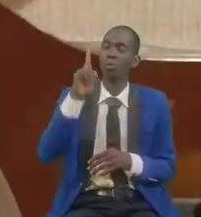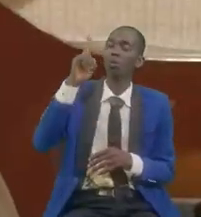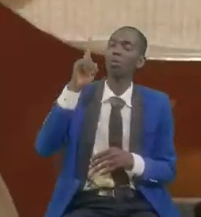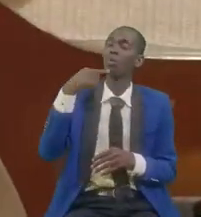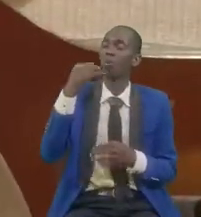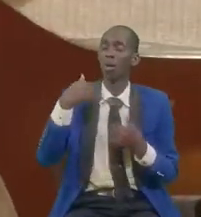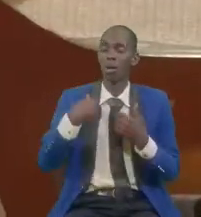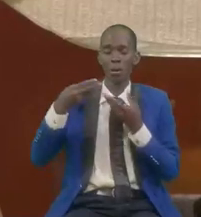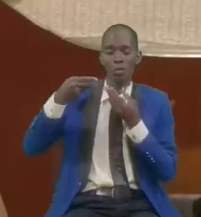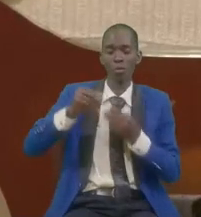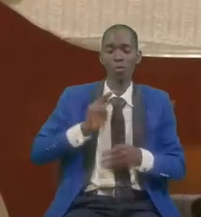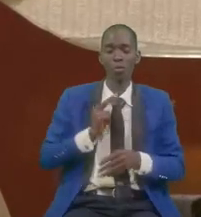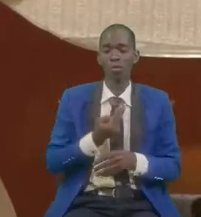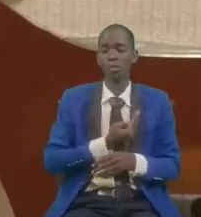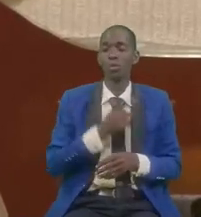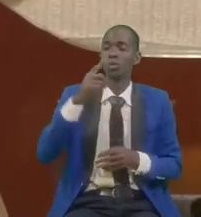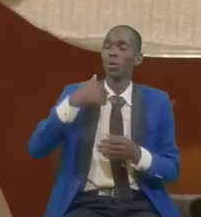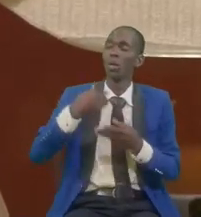Que nous ne mendions pas.